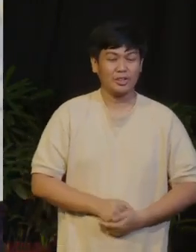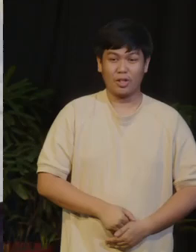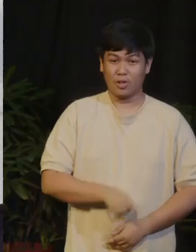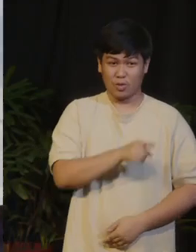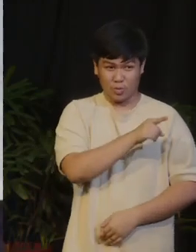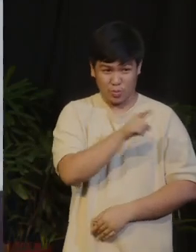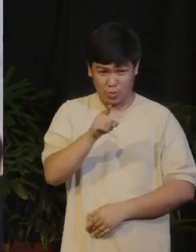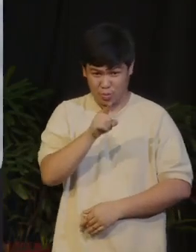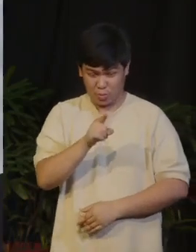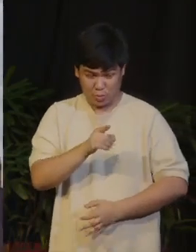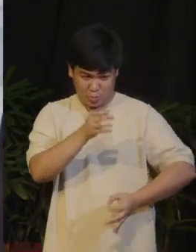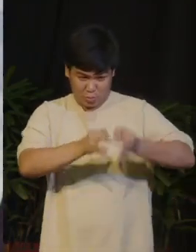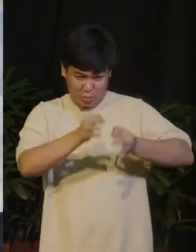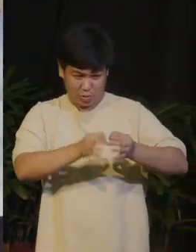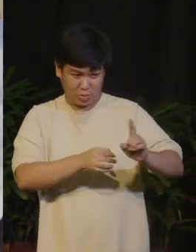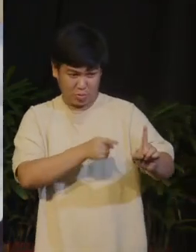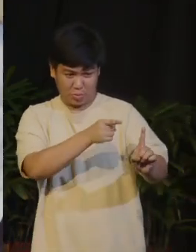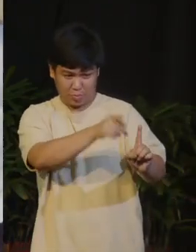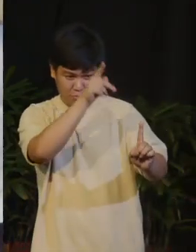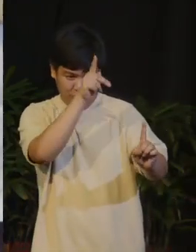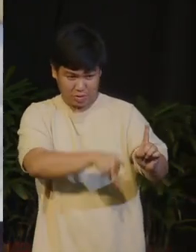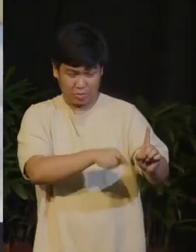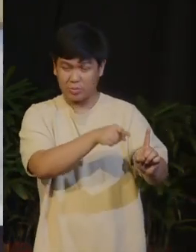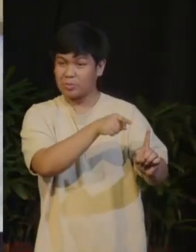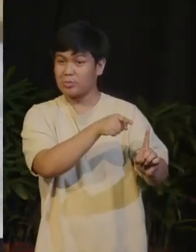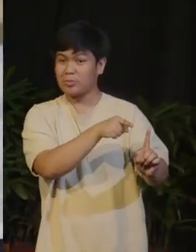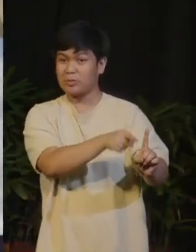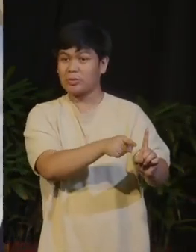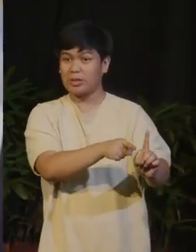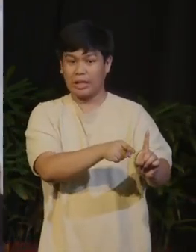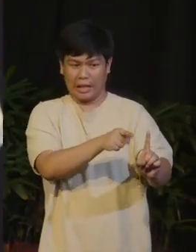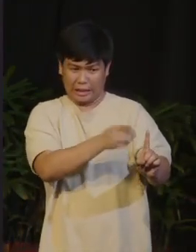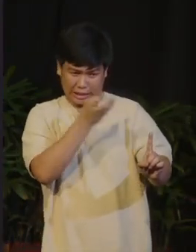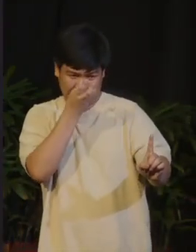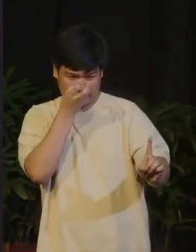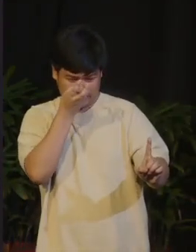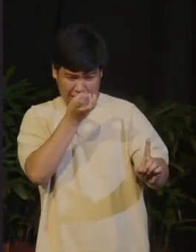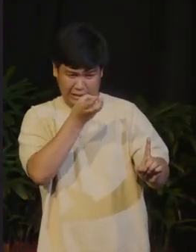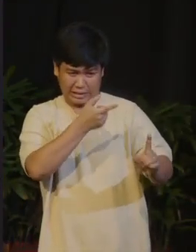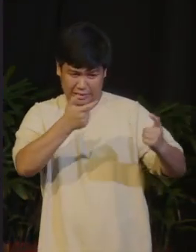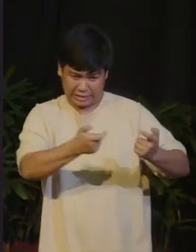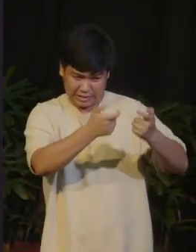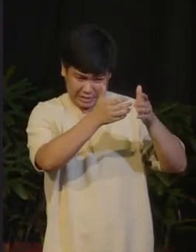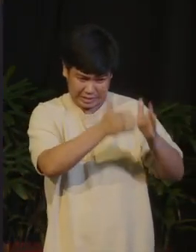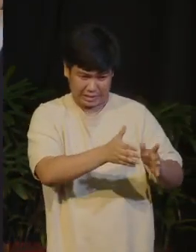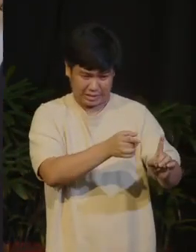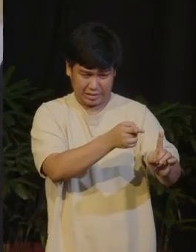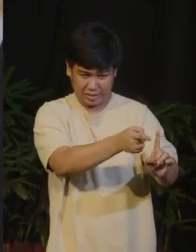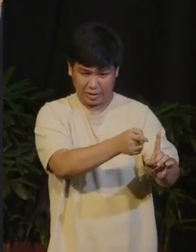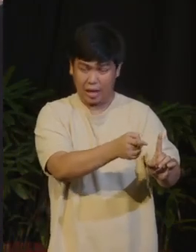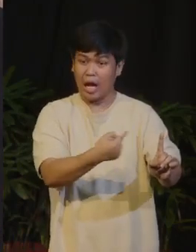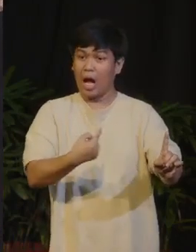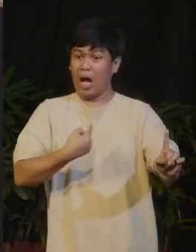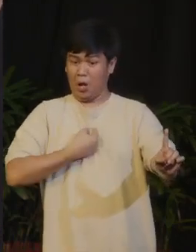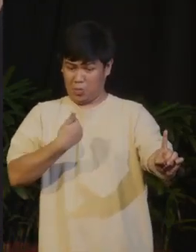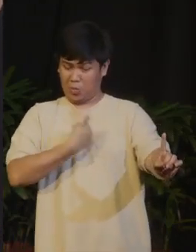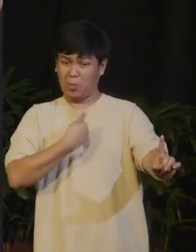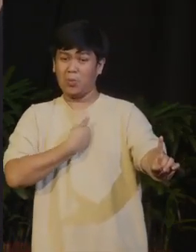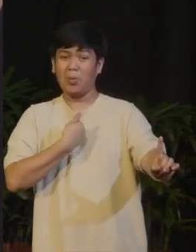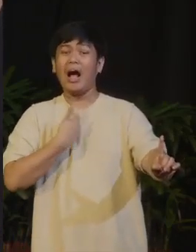paghahatol nyo sa inyong kapwa kung minsan, hinahatulan nyo ang sarili ninyong kasalanan na kayo